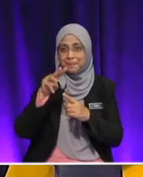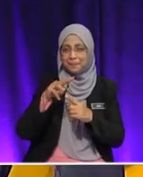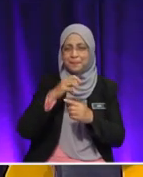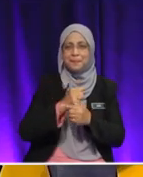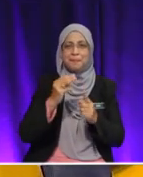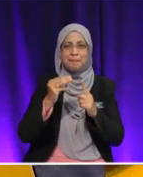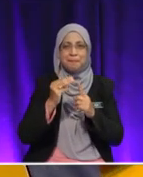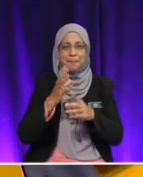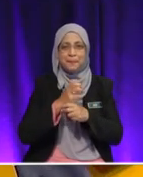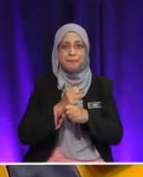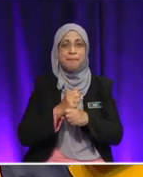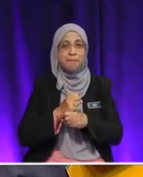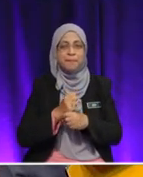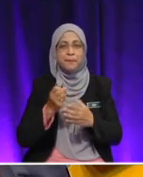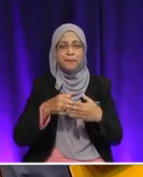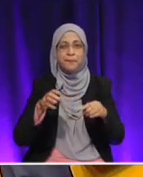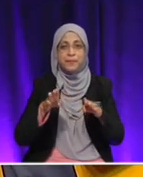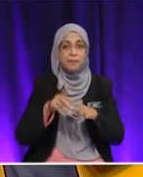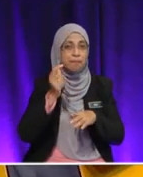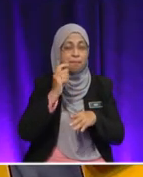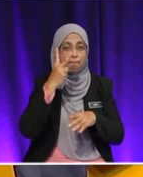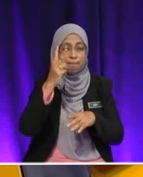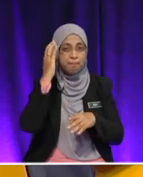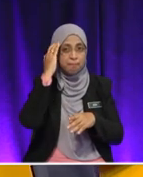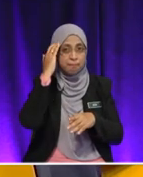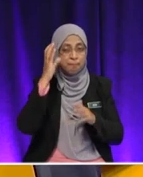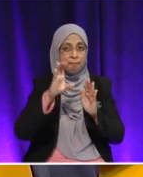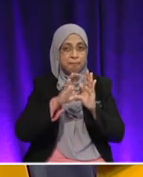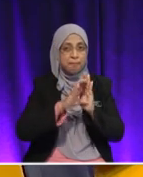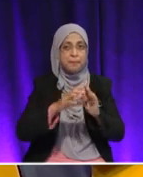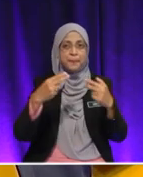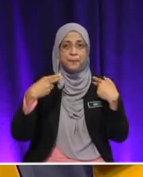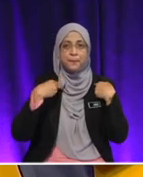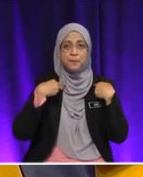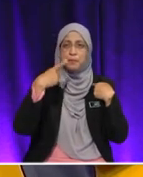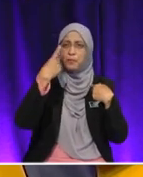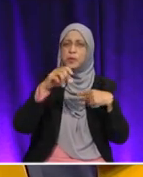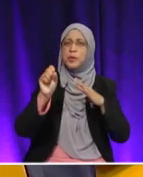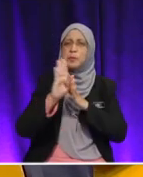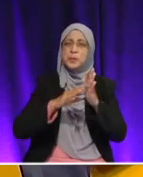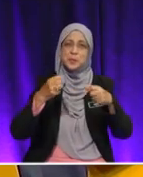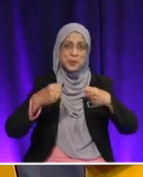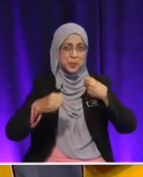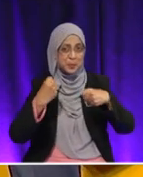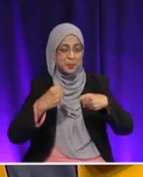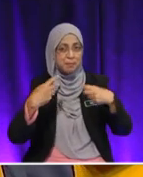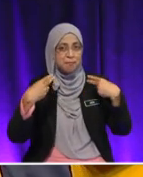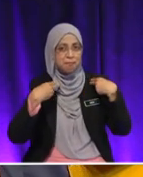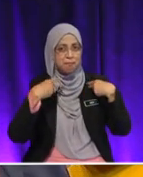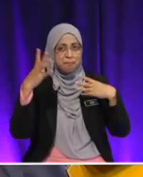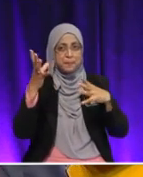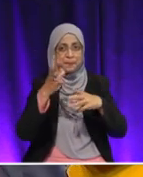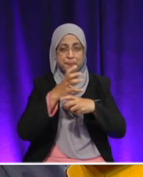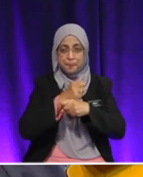yang telah pun diberitahu oleh pelajar-pelajar murid-murid saya hak untuk kita bersukan hak untuk kita mendapat